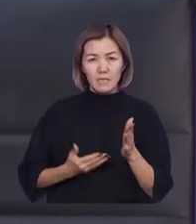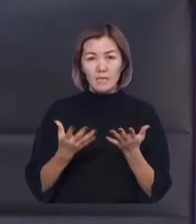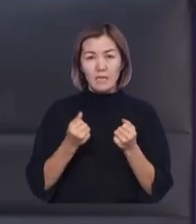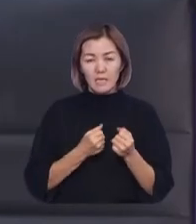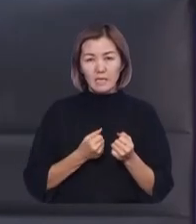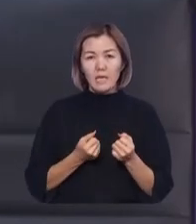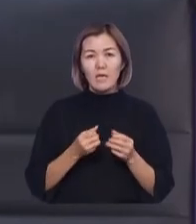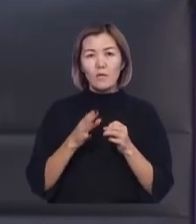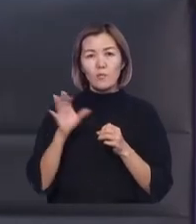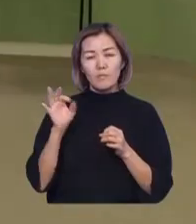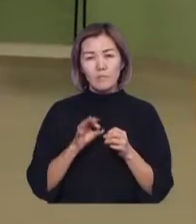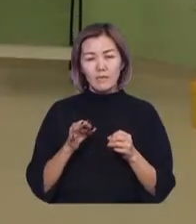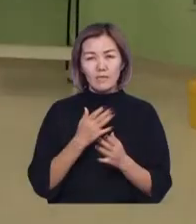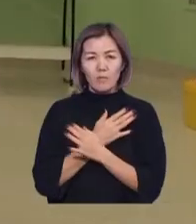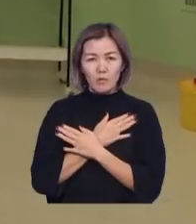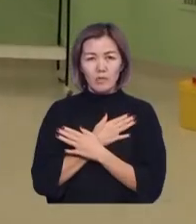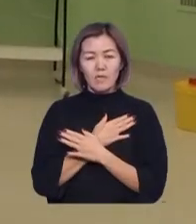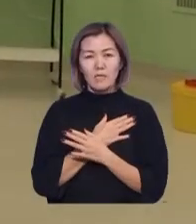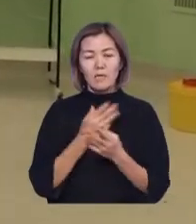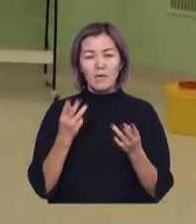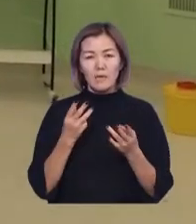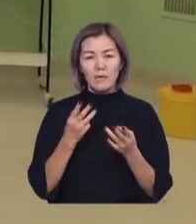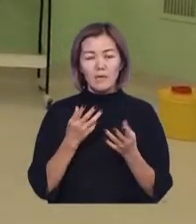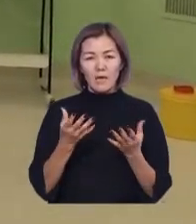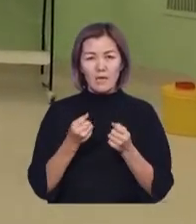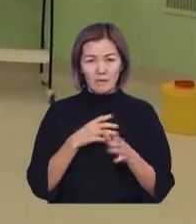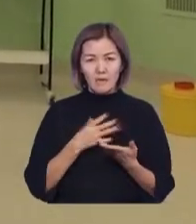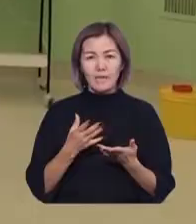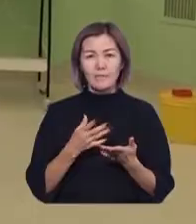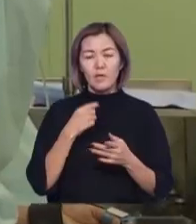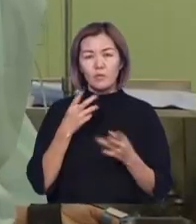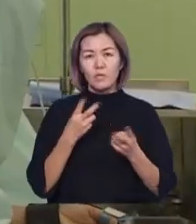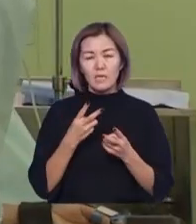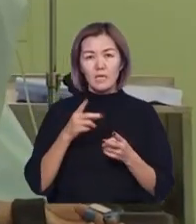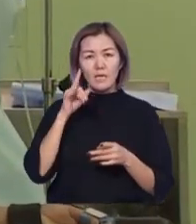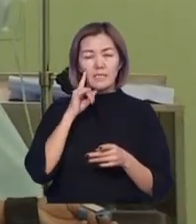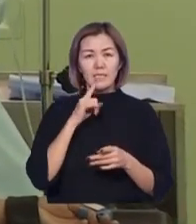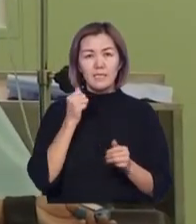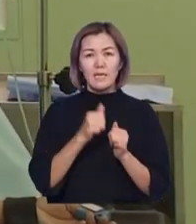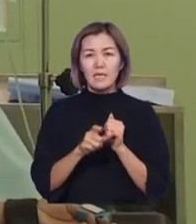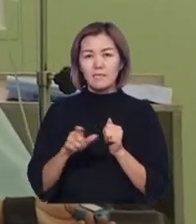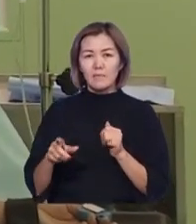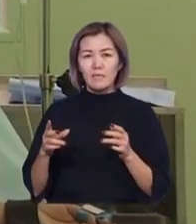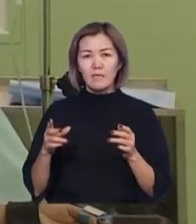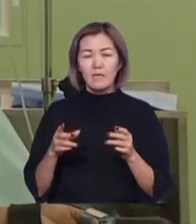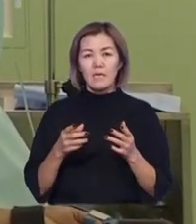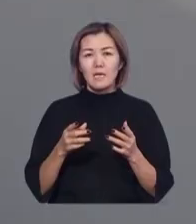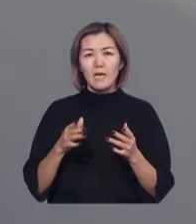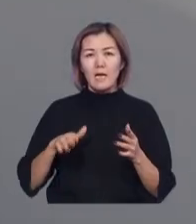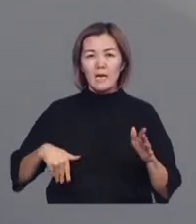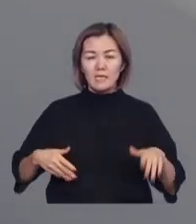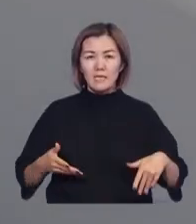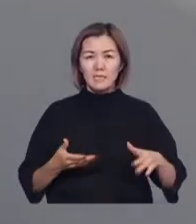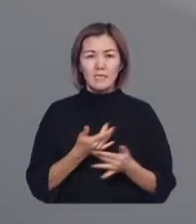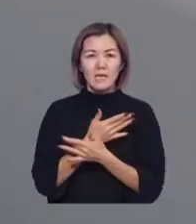көмегімен қатарға қосылды. 15%-на қажетті орган қайтыс болған донорлардан алынды. Айта кетейік, еліміздің әр азаматы ағзасын